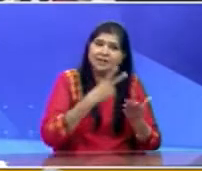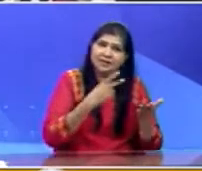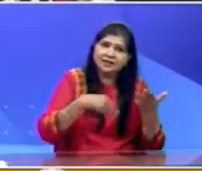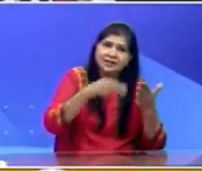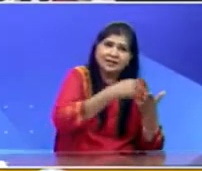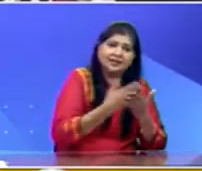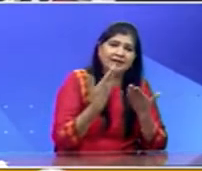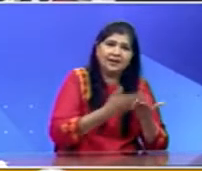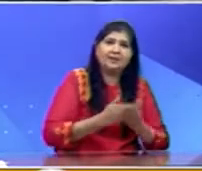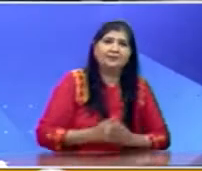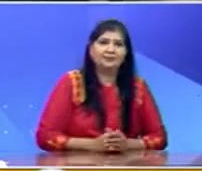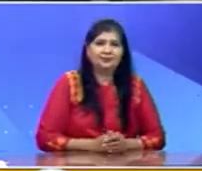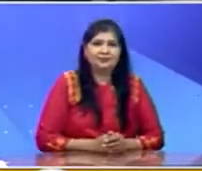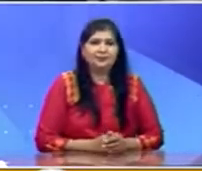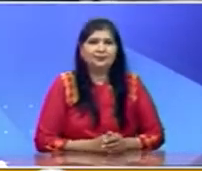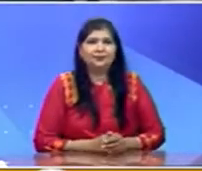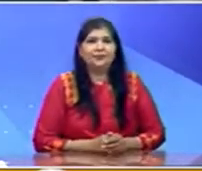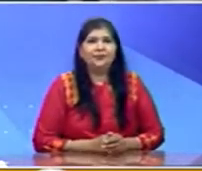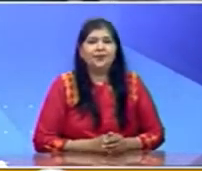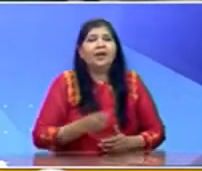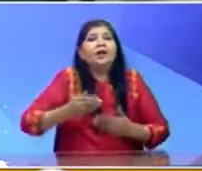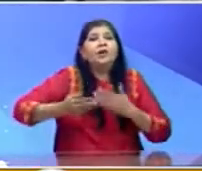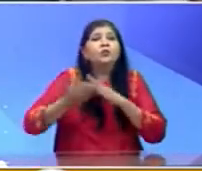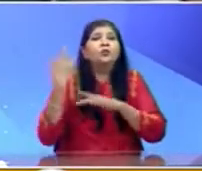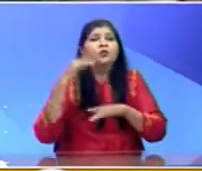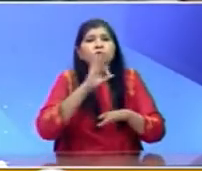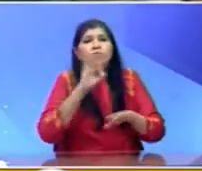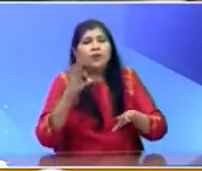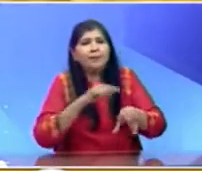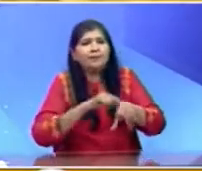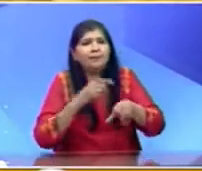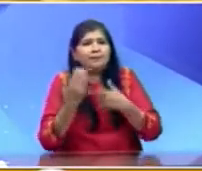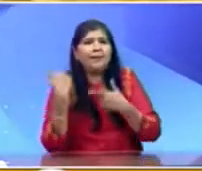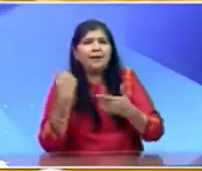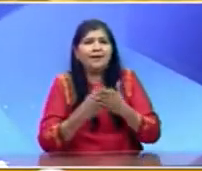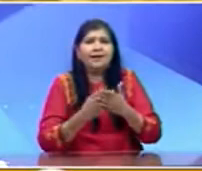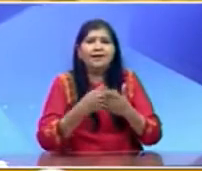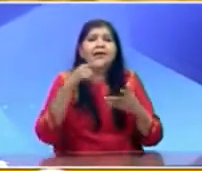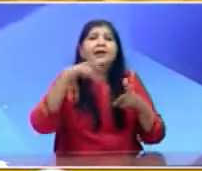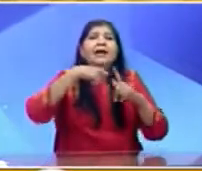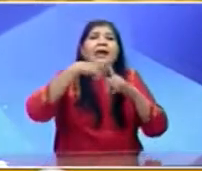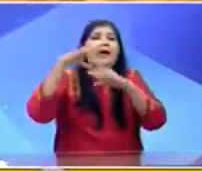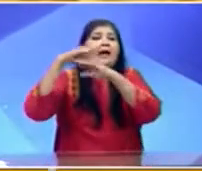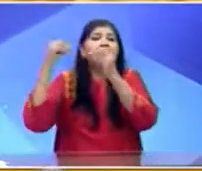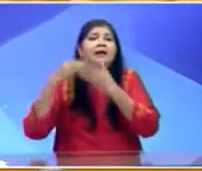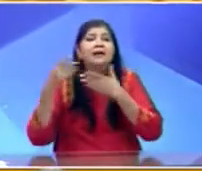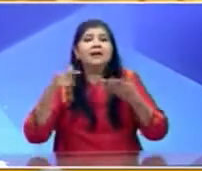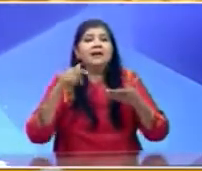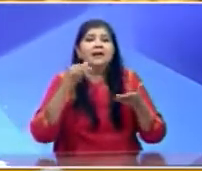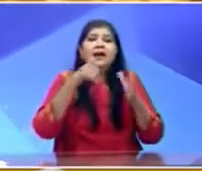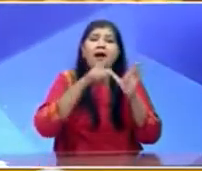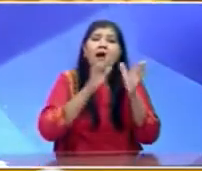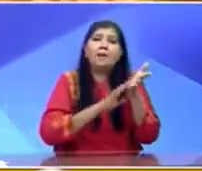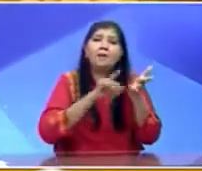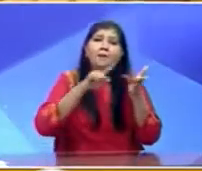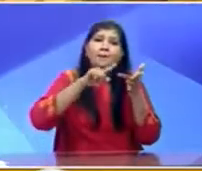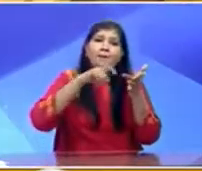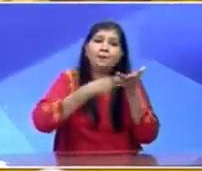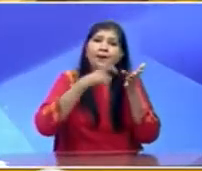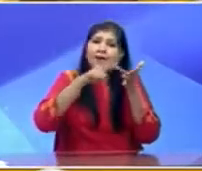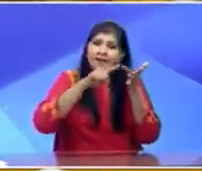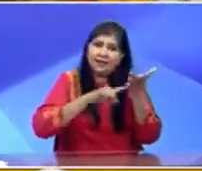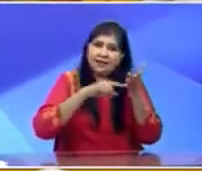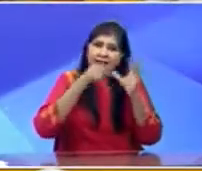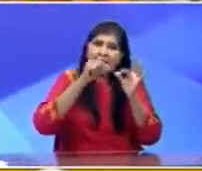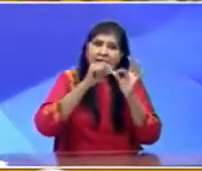दर्शाया गया। अब से कुछ हफ्ते पहले कर्नाटका में अमृता भारती कन्नडार्थी नाम